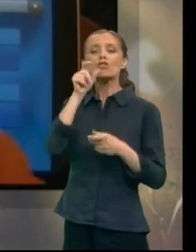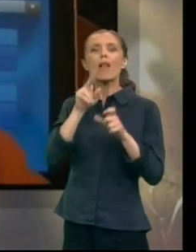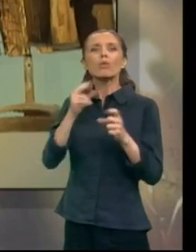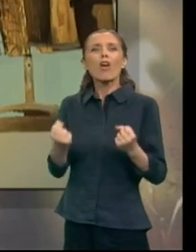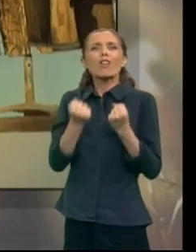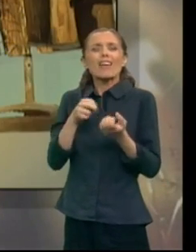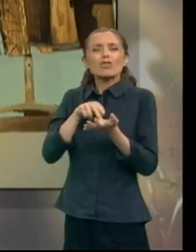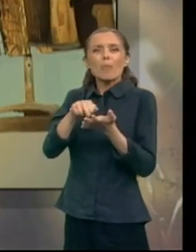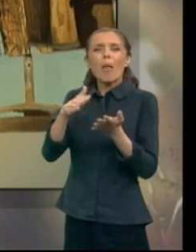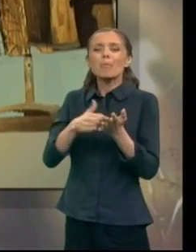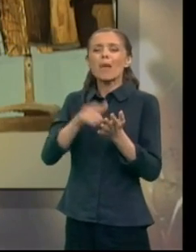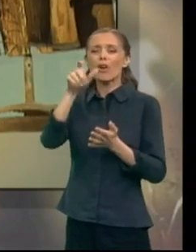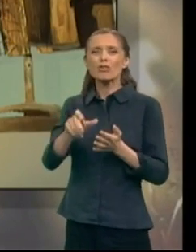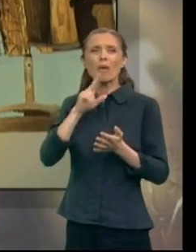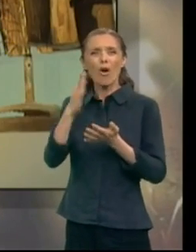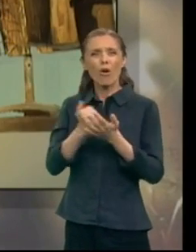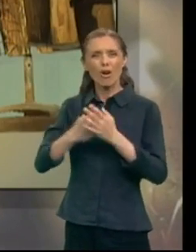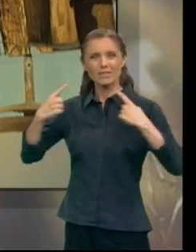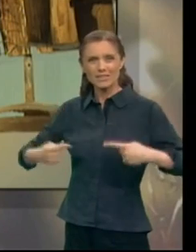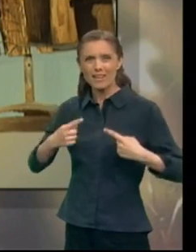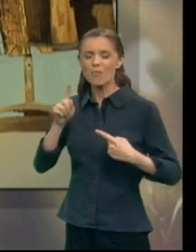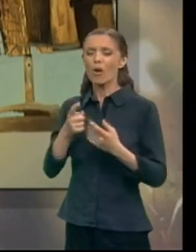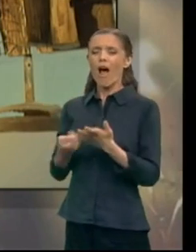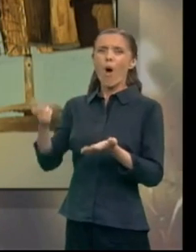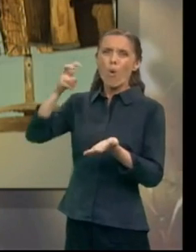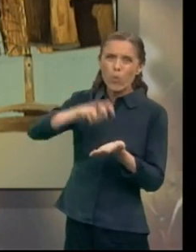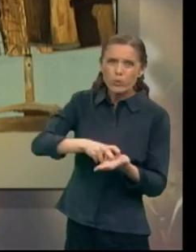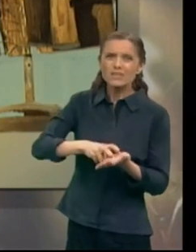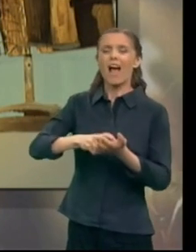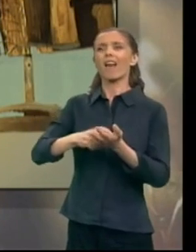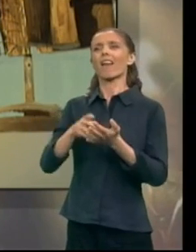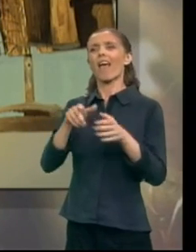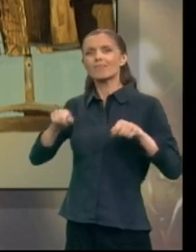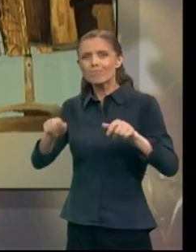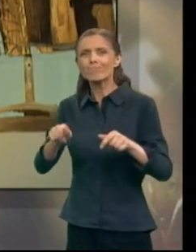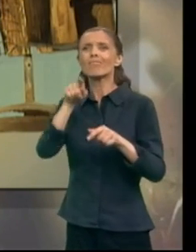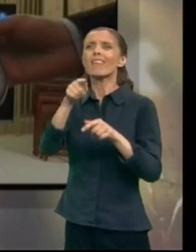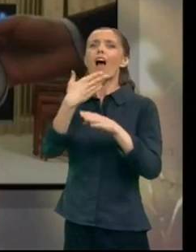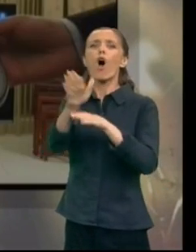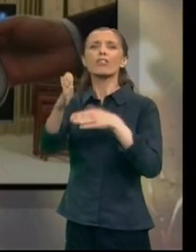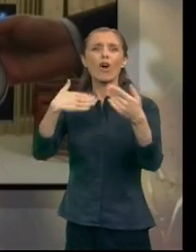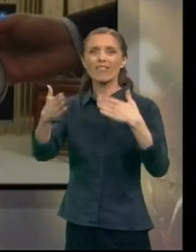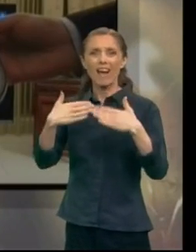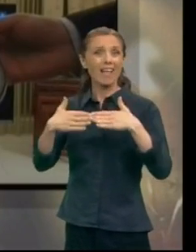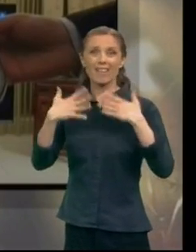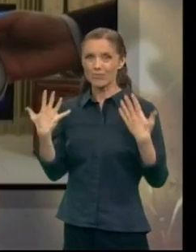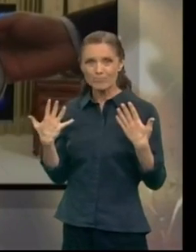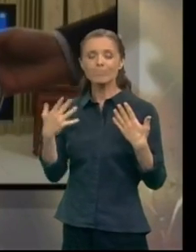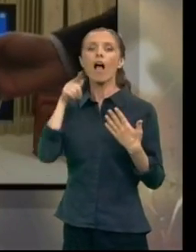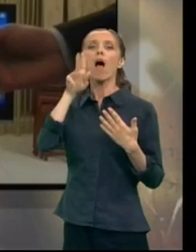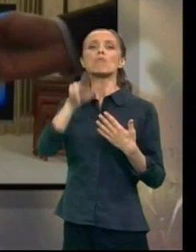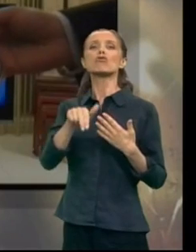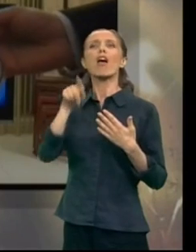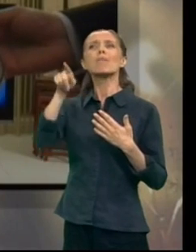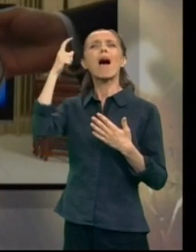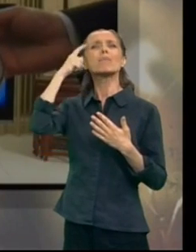Dakle, umjesto osoba koja koristi invalidska kolica da ustaje iz kreveta u ta kolica da bi otišao da otvori vrata, prostom govornom komandu otključaj